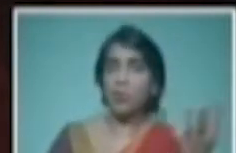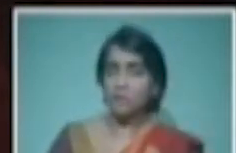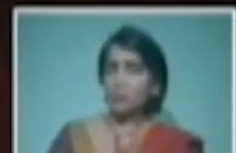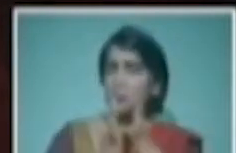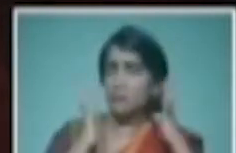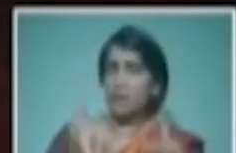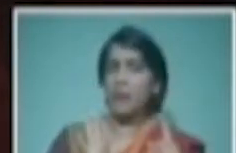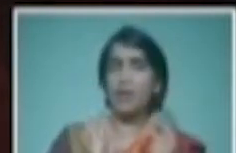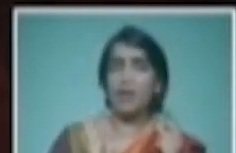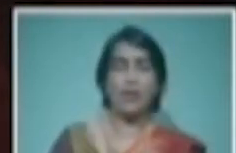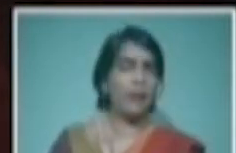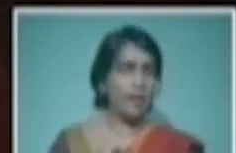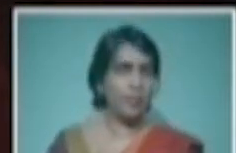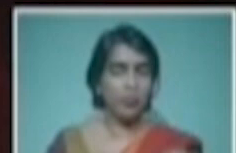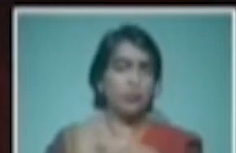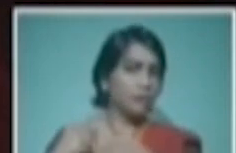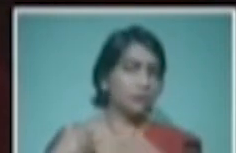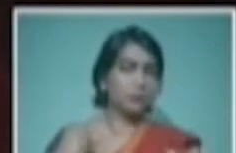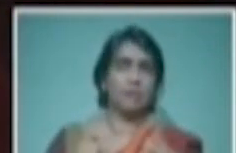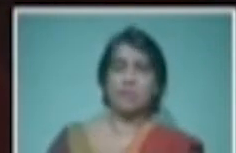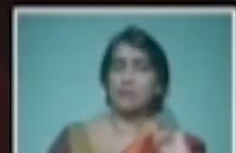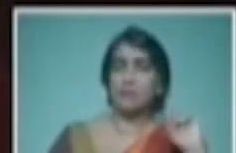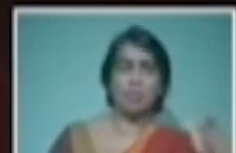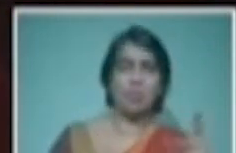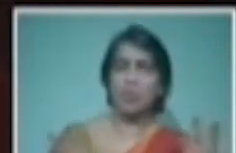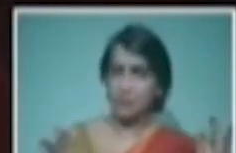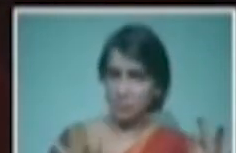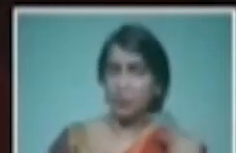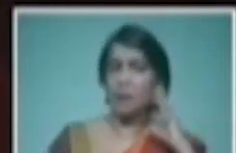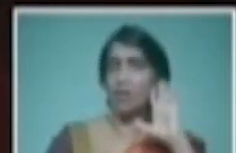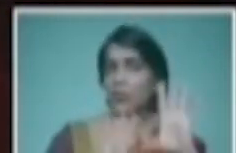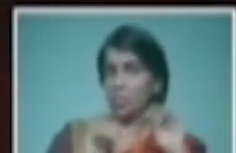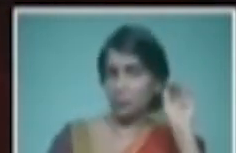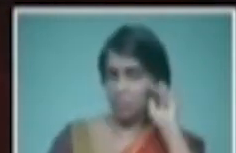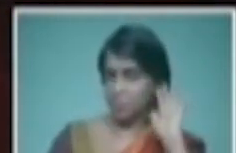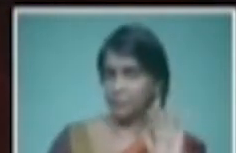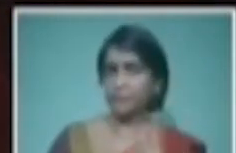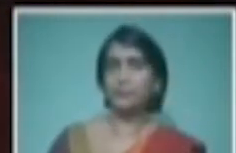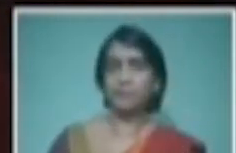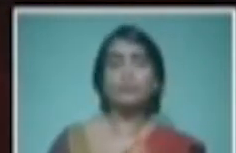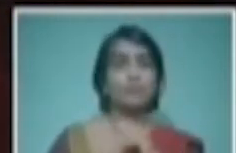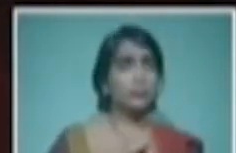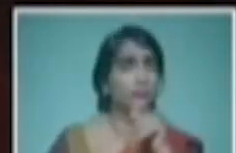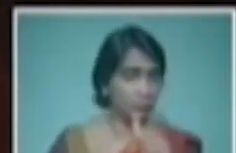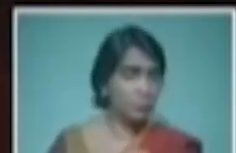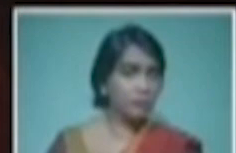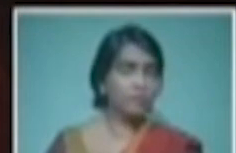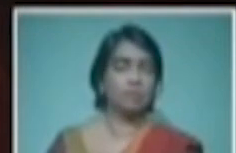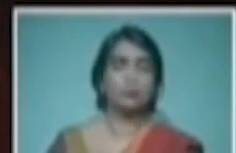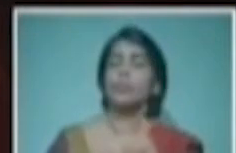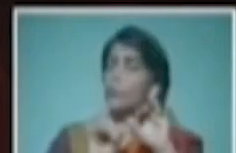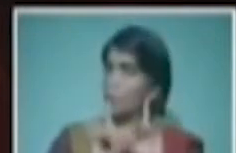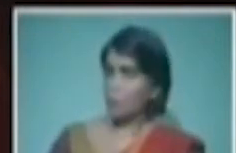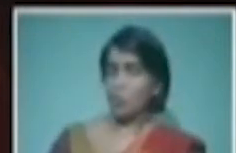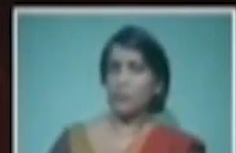අතිවිශාල ණය ප්‍රමාණයක් මෙතෙක් පියවීමට කටයුතු කර නොමැති බවටද තොරතුරු වාර්තා වෙනවා. මේ සත්‍යයක්.